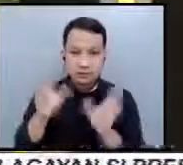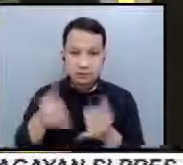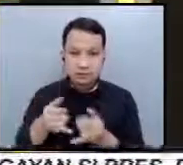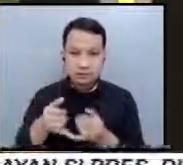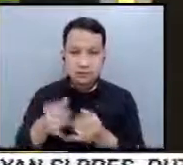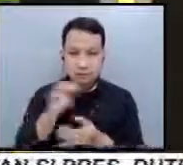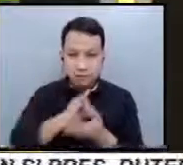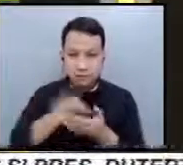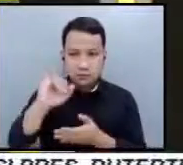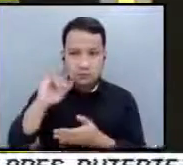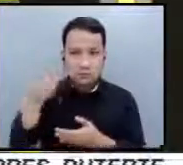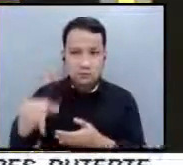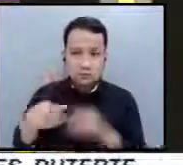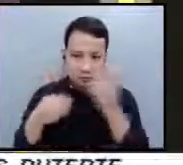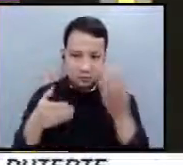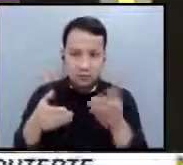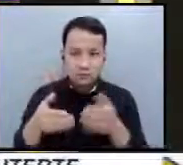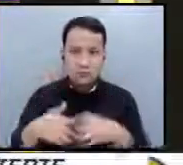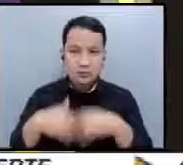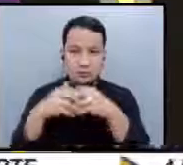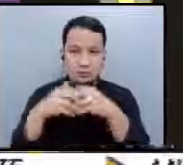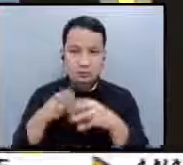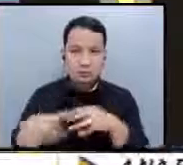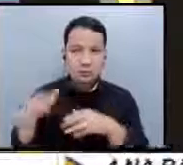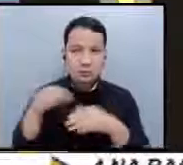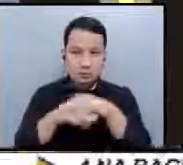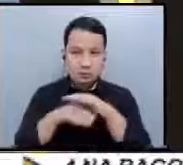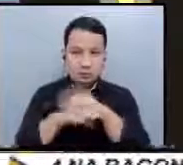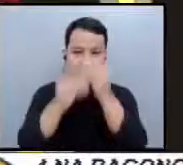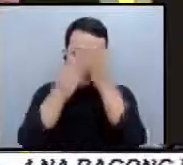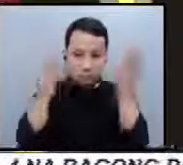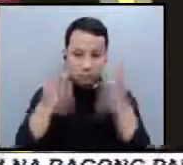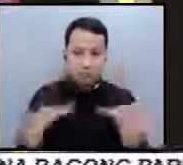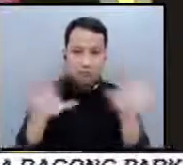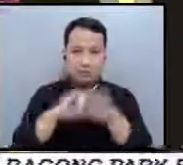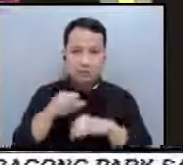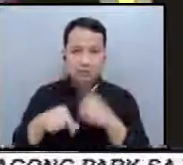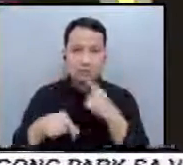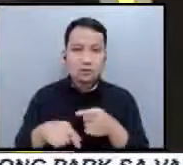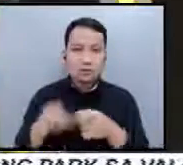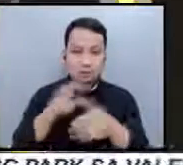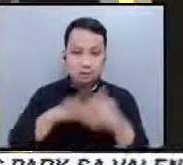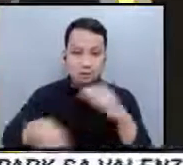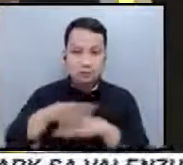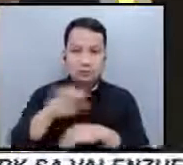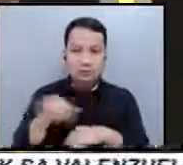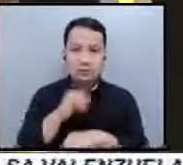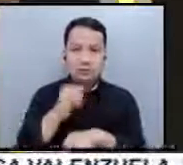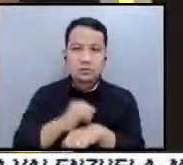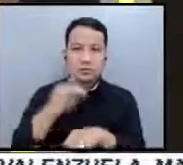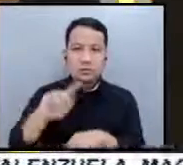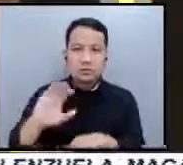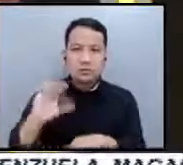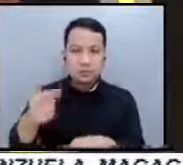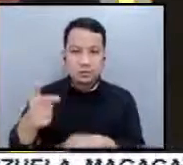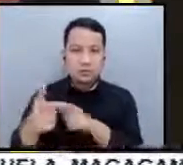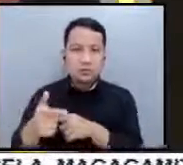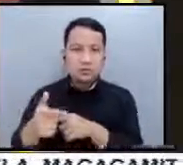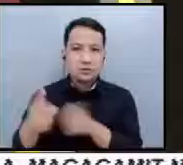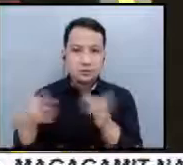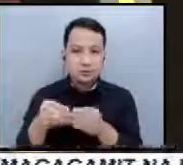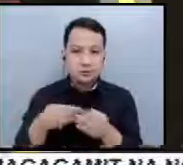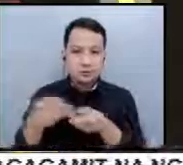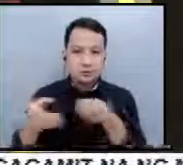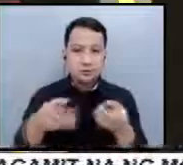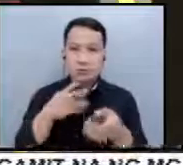Sur, pagkukongkreto sa isang access way, tinatapos na. At sa Surigao Island, PCG, naghatid ng ilang units ng donasyong water